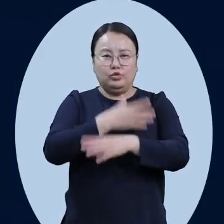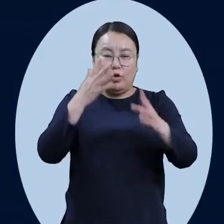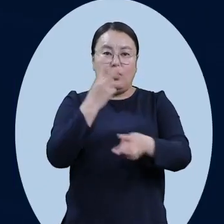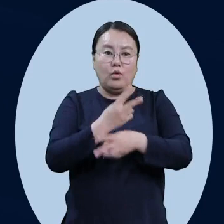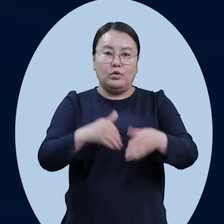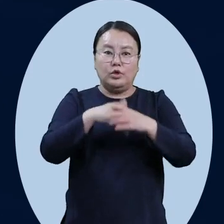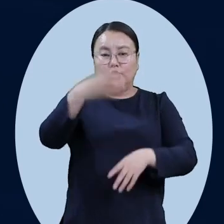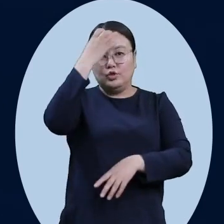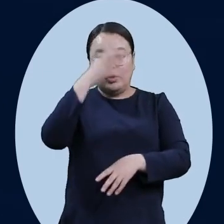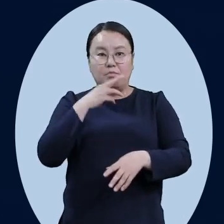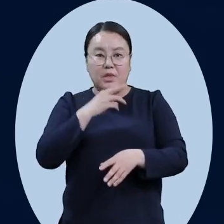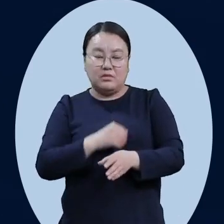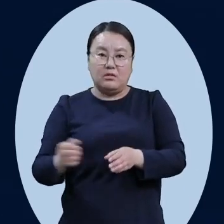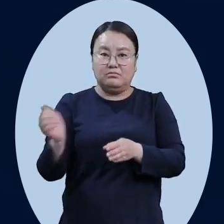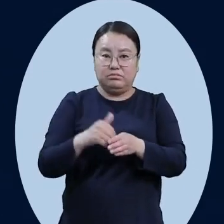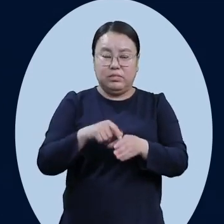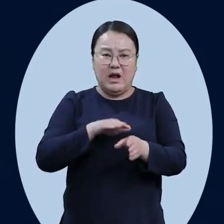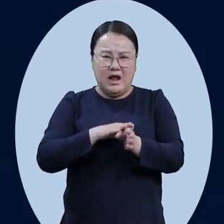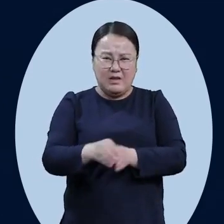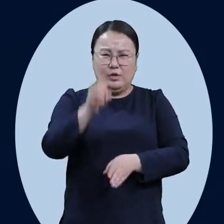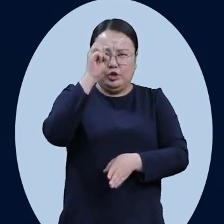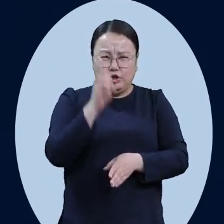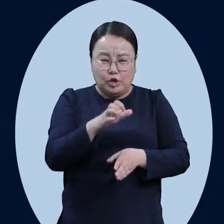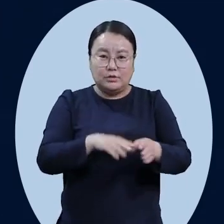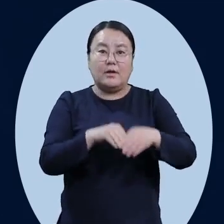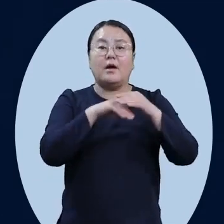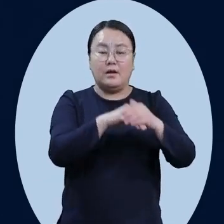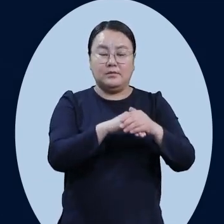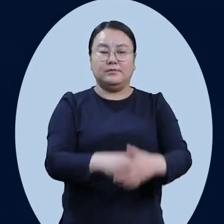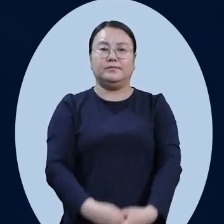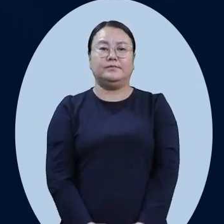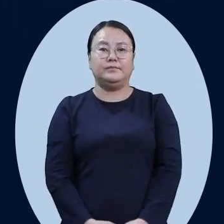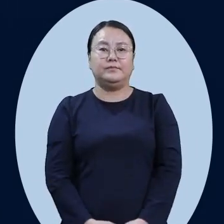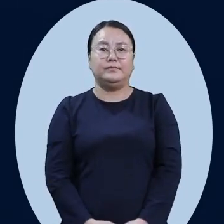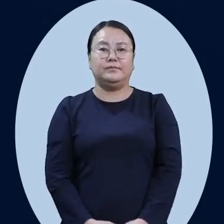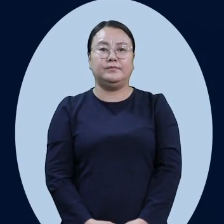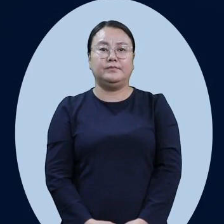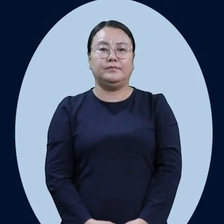төрийн мэдээлэл эмгтгэлд нийтлэх бөгөөд түүнийг албан ёсны эхэд тооцно.